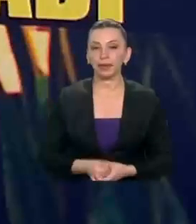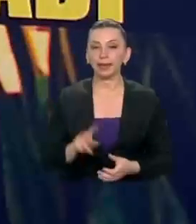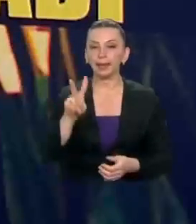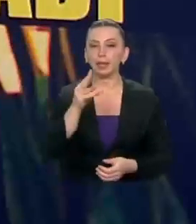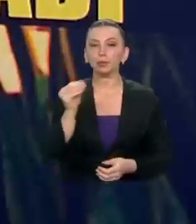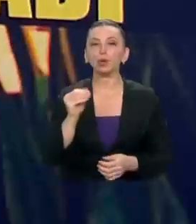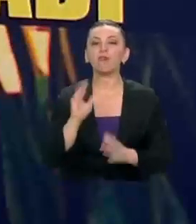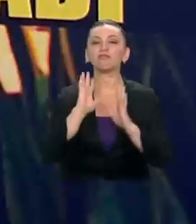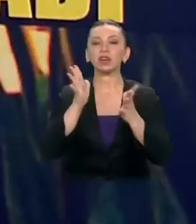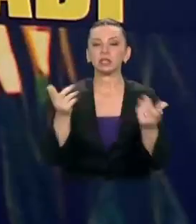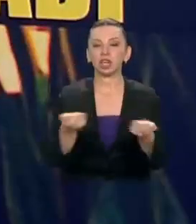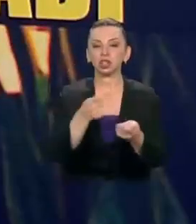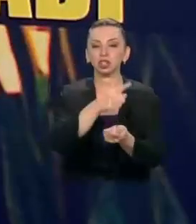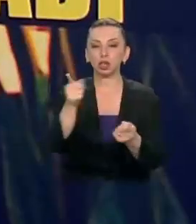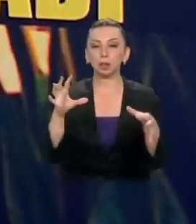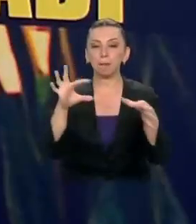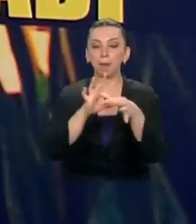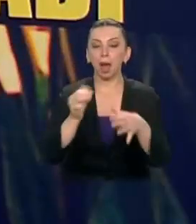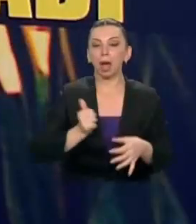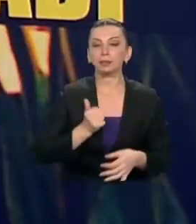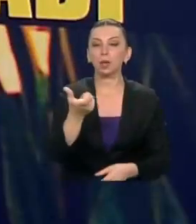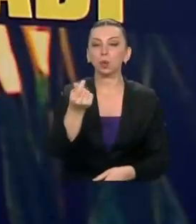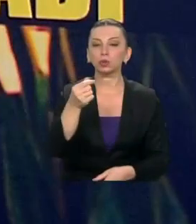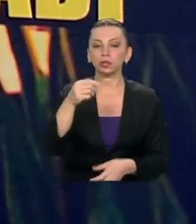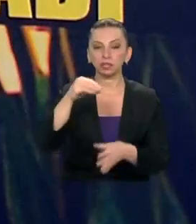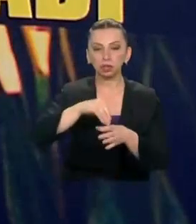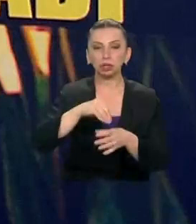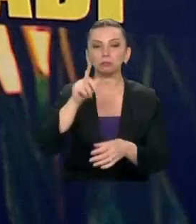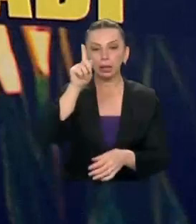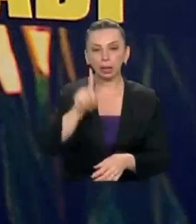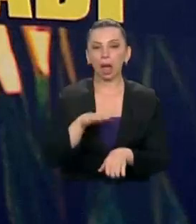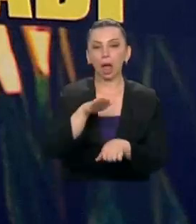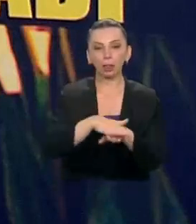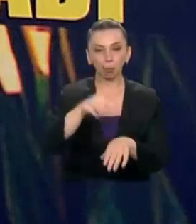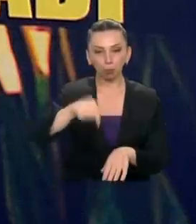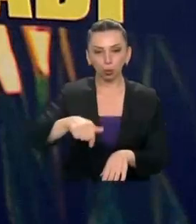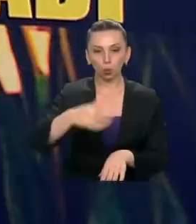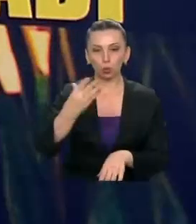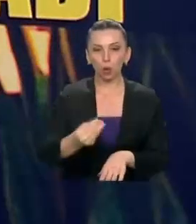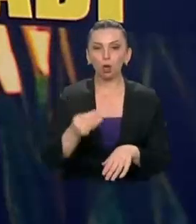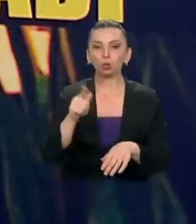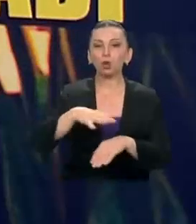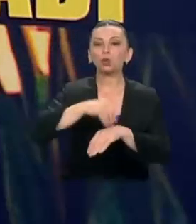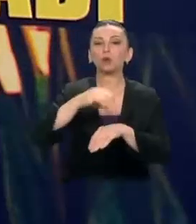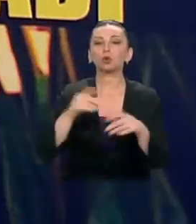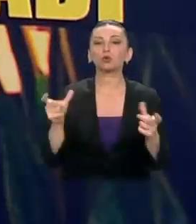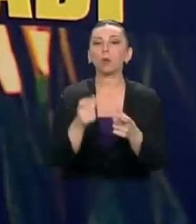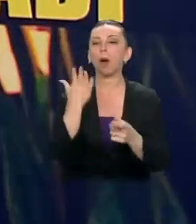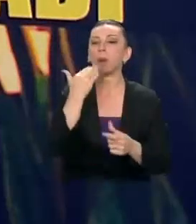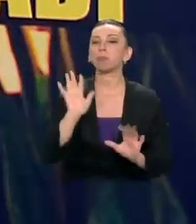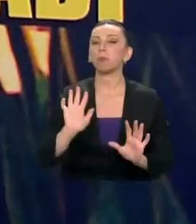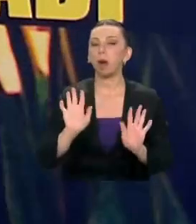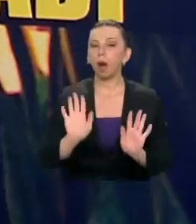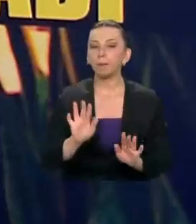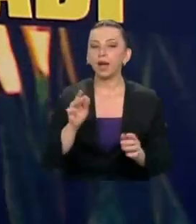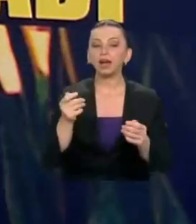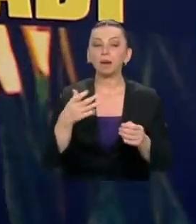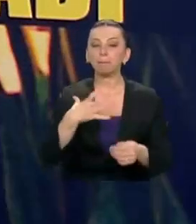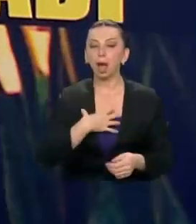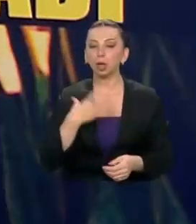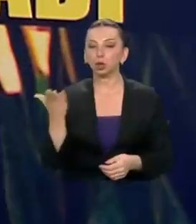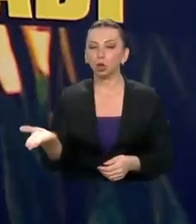7 milyondan fazla çalışanı ilgilendiren asgari ücret için bugün ilk adım atıldı sevgili seyirciler. Henüz komisyon toplanmadı ancak işveren